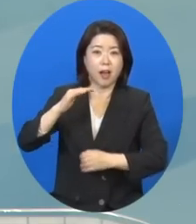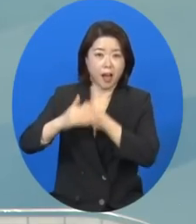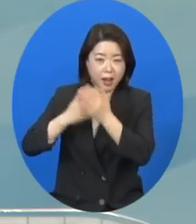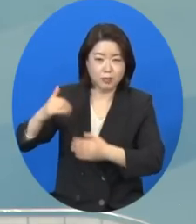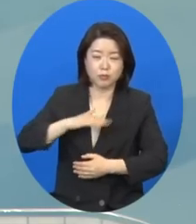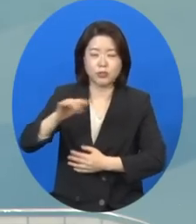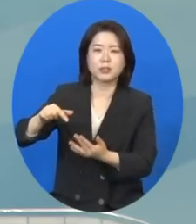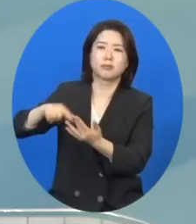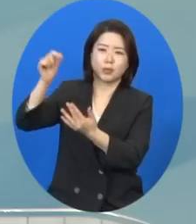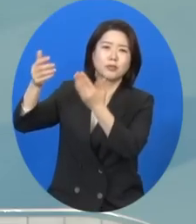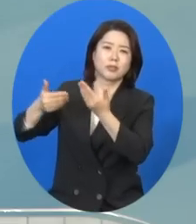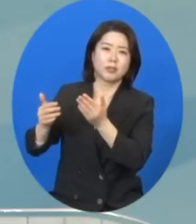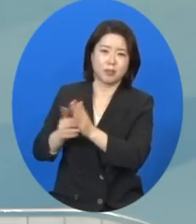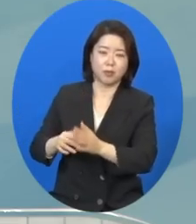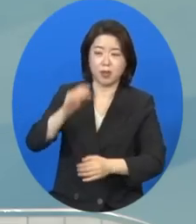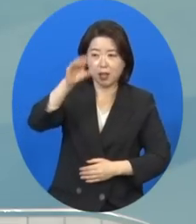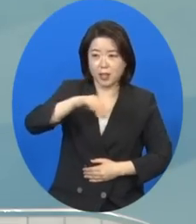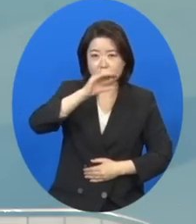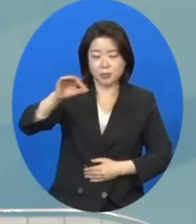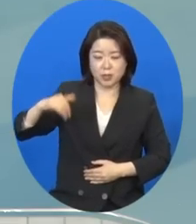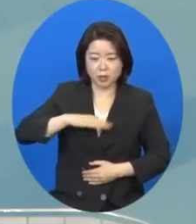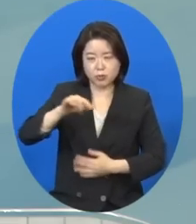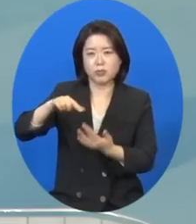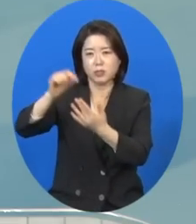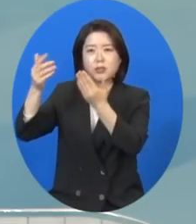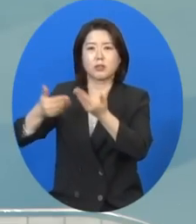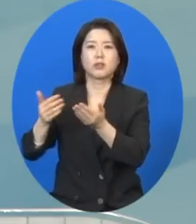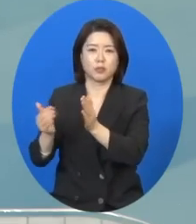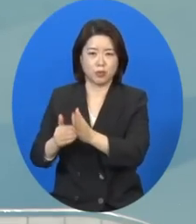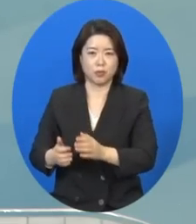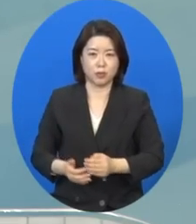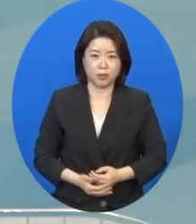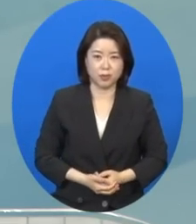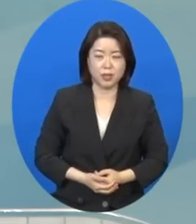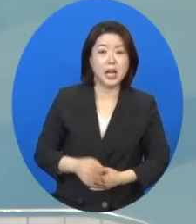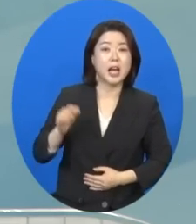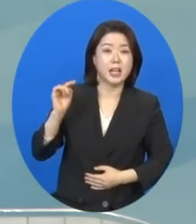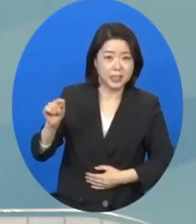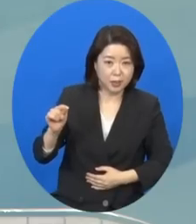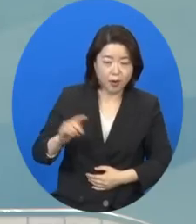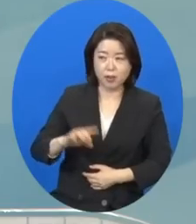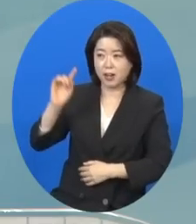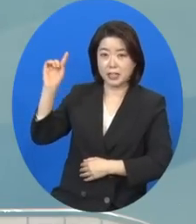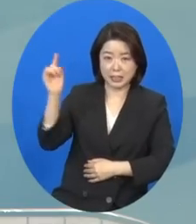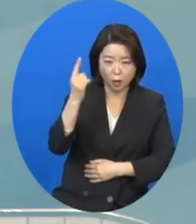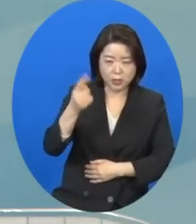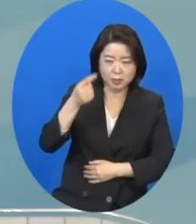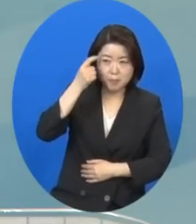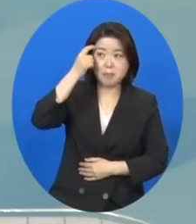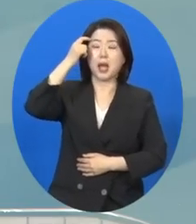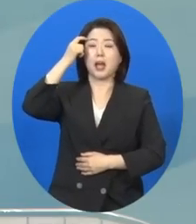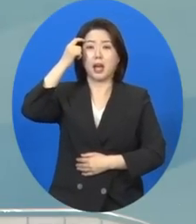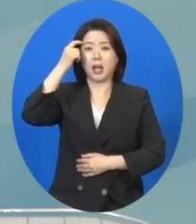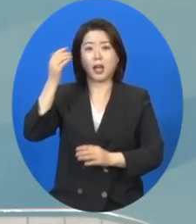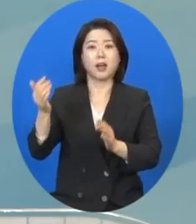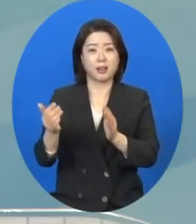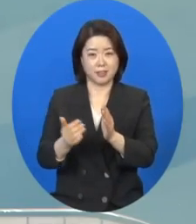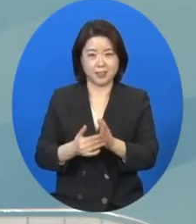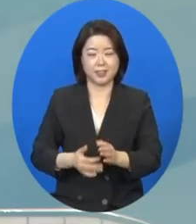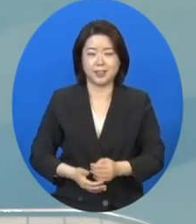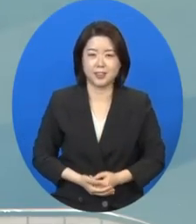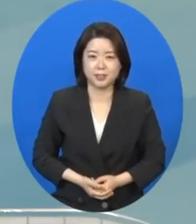선택하셨다는 거예요 십자가에서 우리를 택하셨다는 것입니다 그거를 다윗이 깨달은 거예요